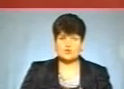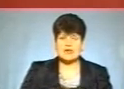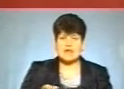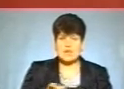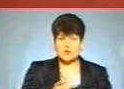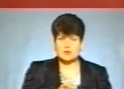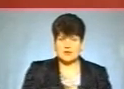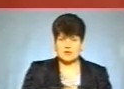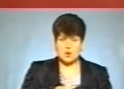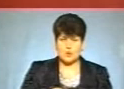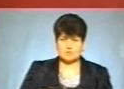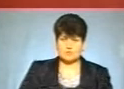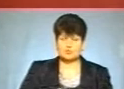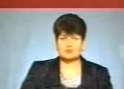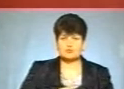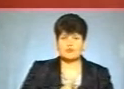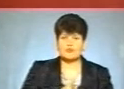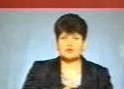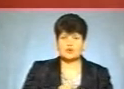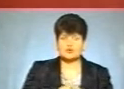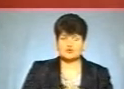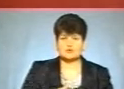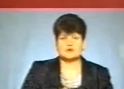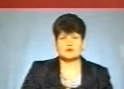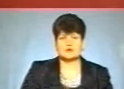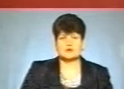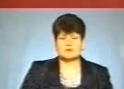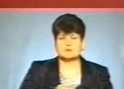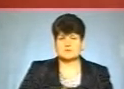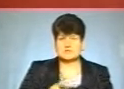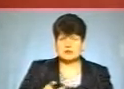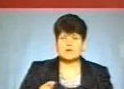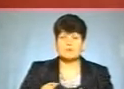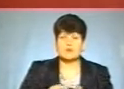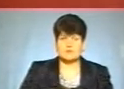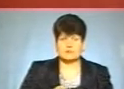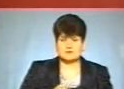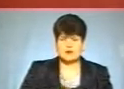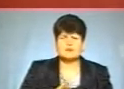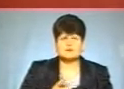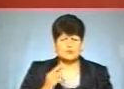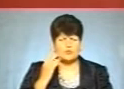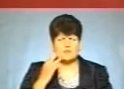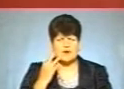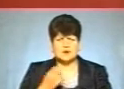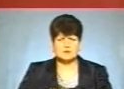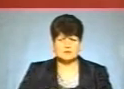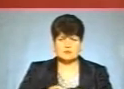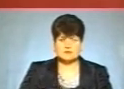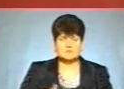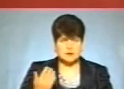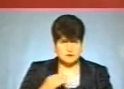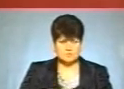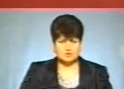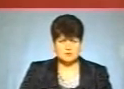посередництва будуть супроводжувати кожного держслужбовця, який підпадає під скорочення. Як можна собі уявити цей процес? Чи раніше ми з таким